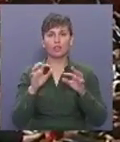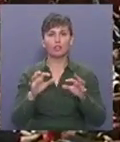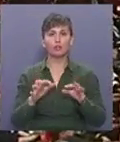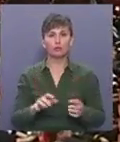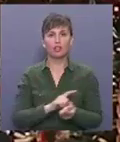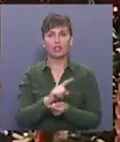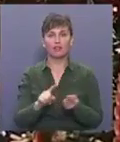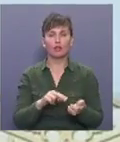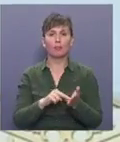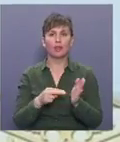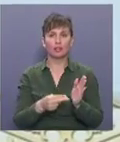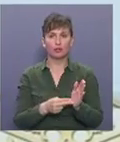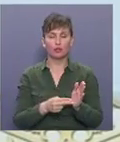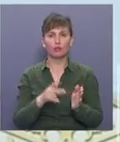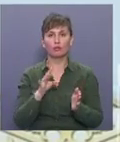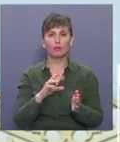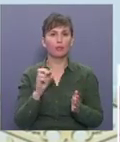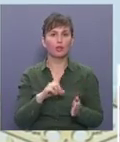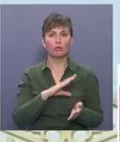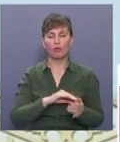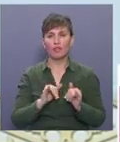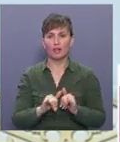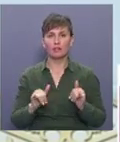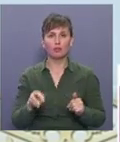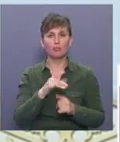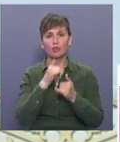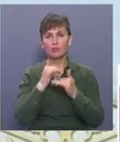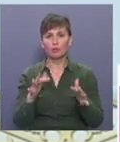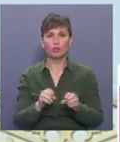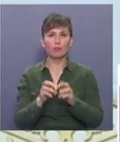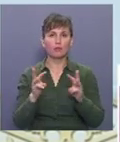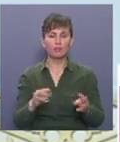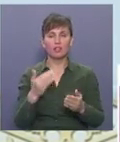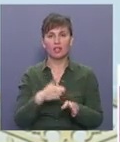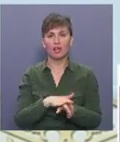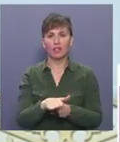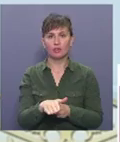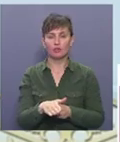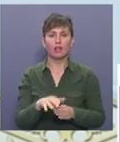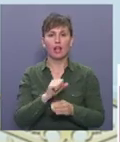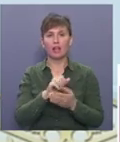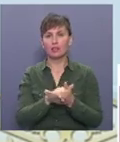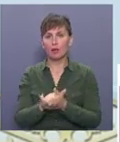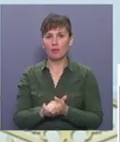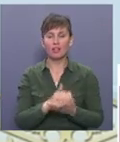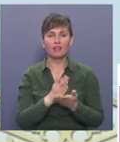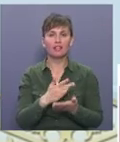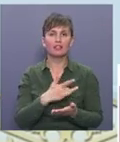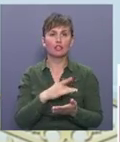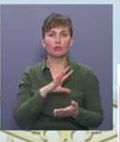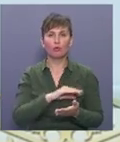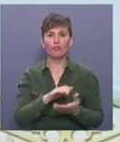конституционные реформы планируем. Но без духовного развития мы не сможем обеспечить их реализацию. Ассамблея, являясь сердцем